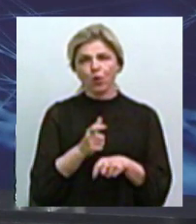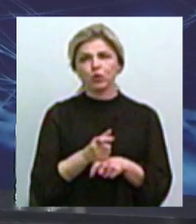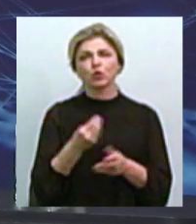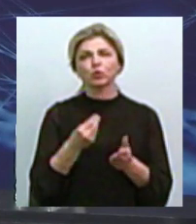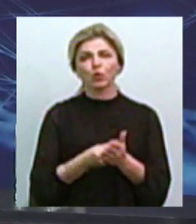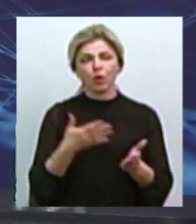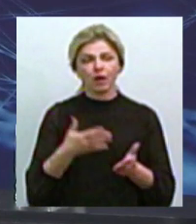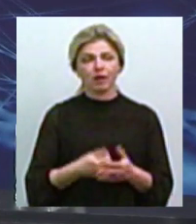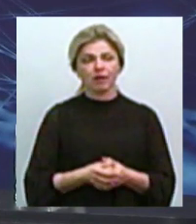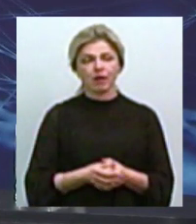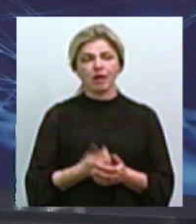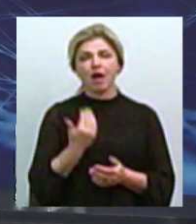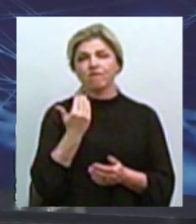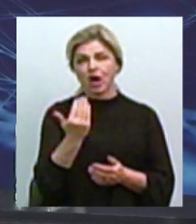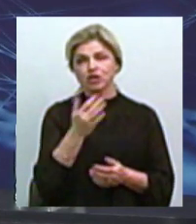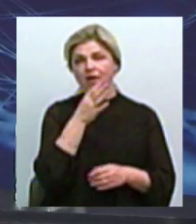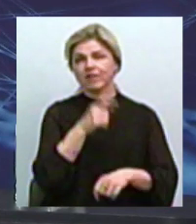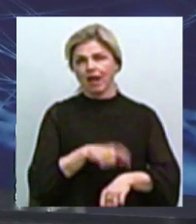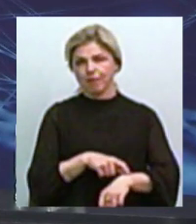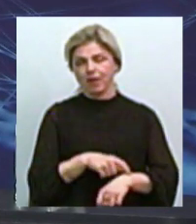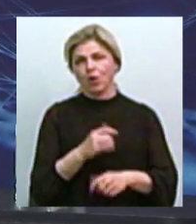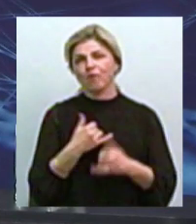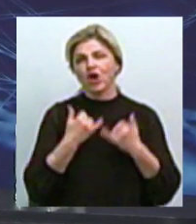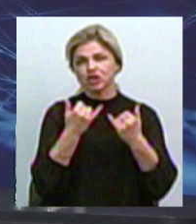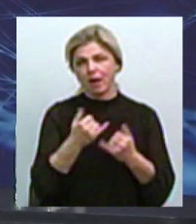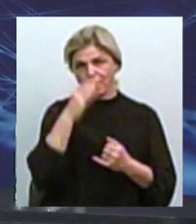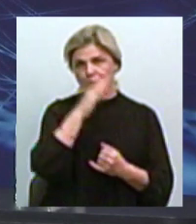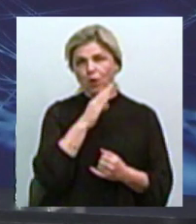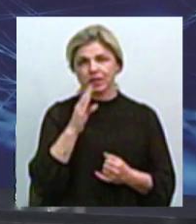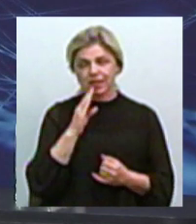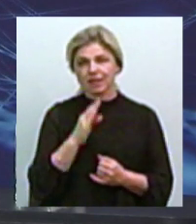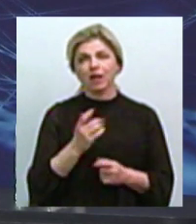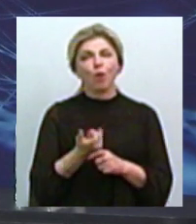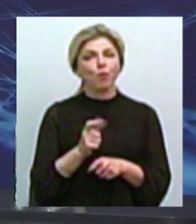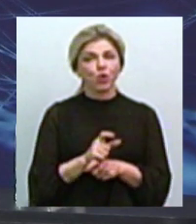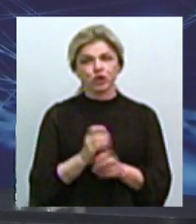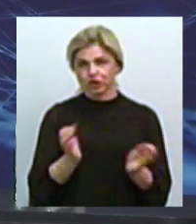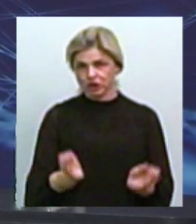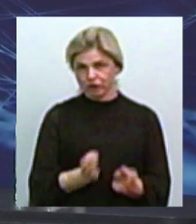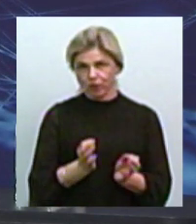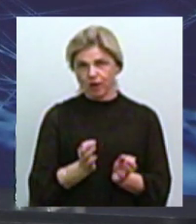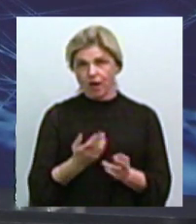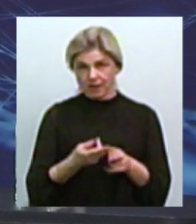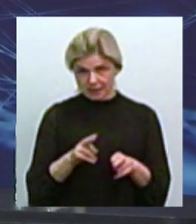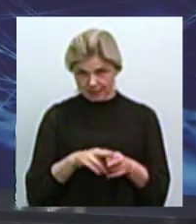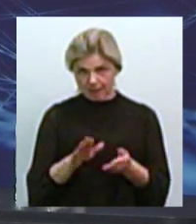Он стоит вашего времени, уважаемые родители, мама и папа, больше ничего. Потому что